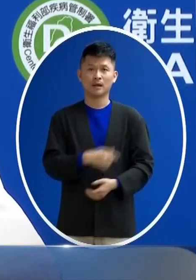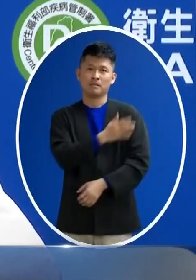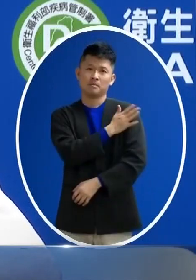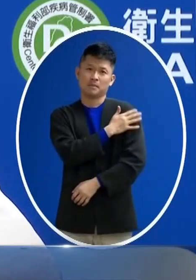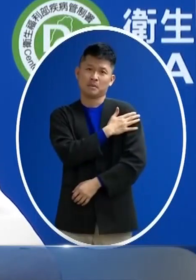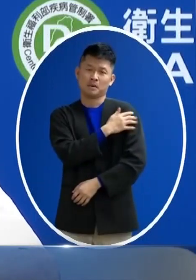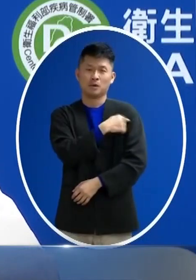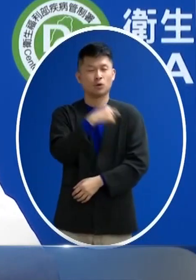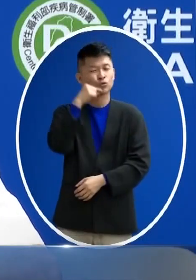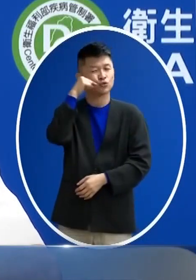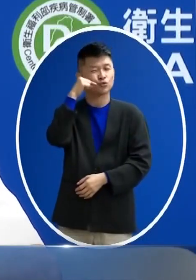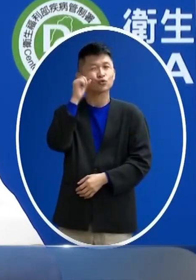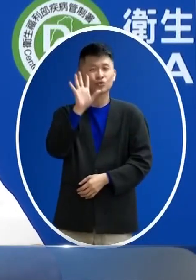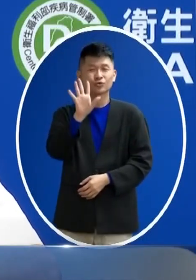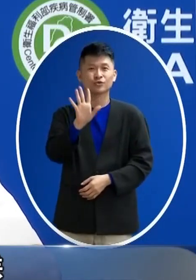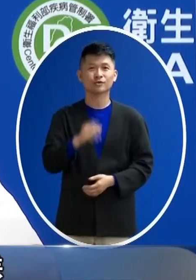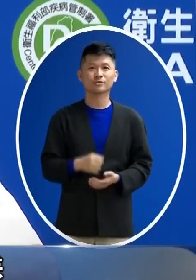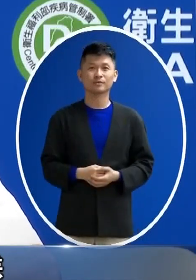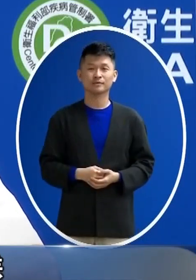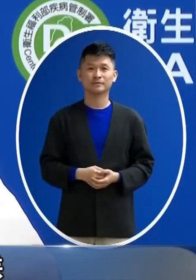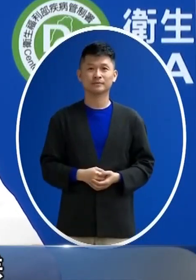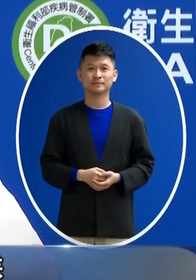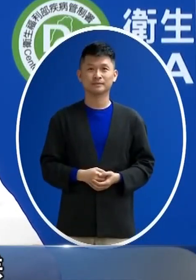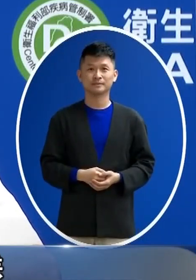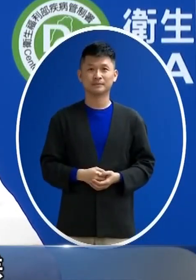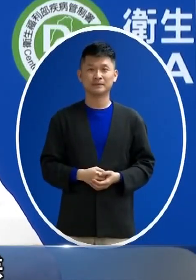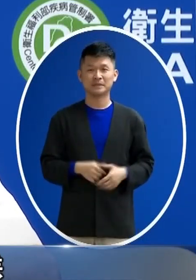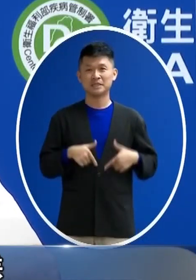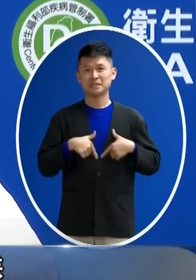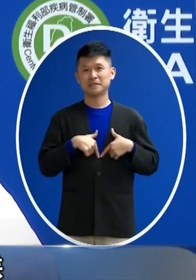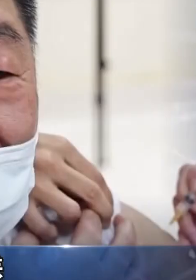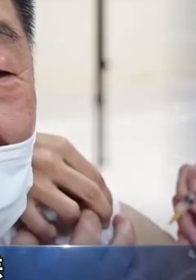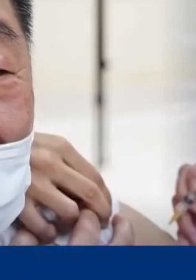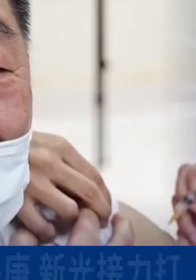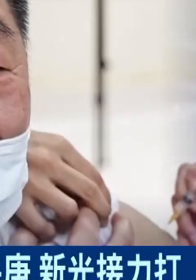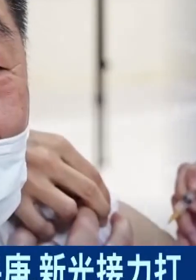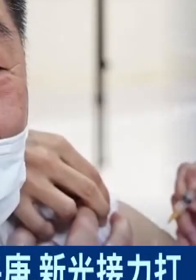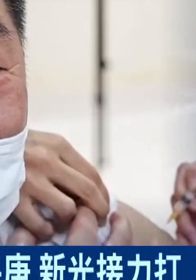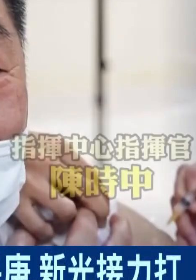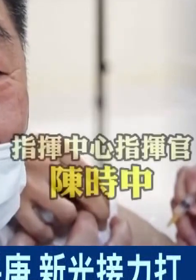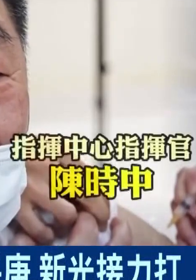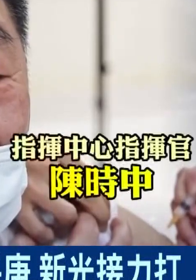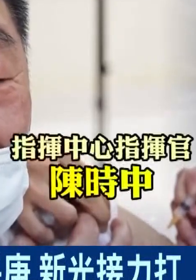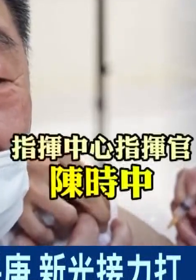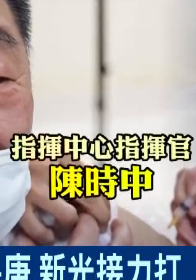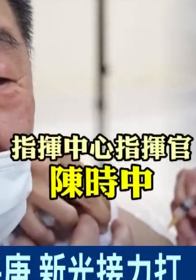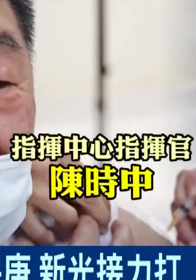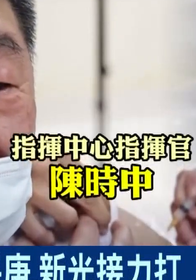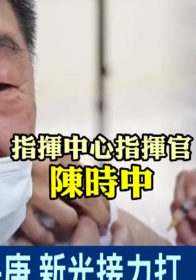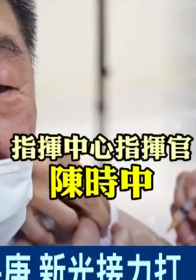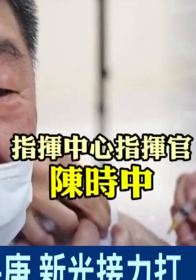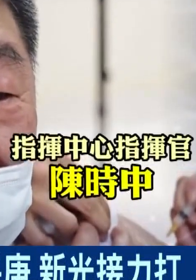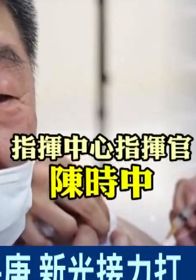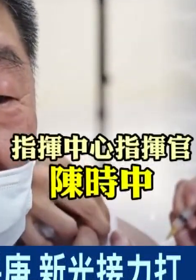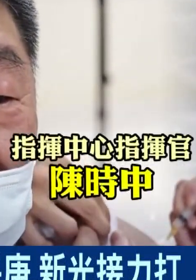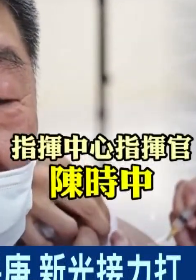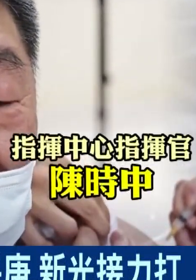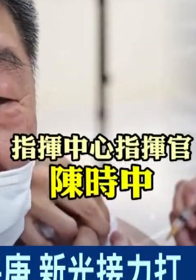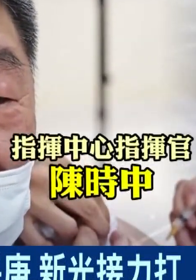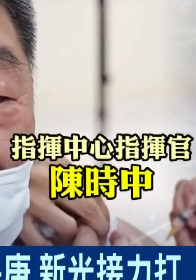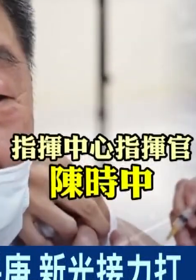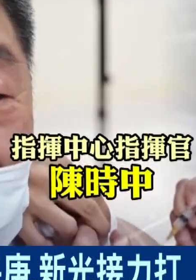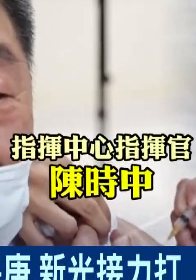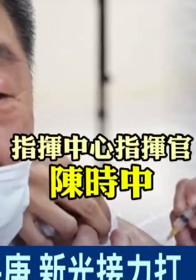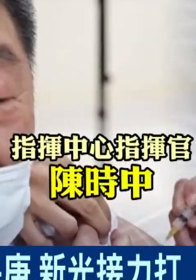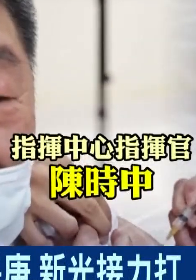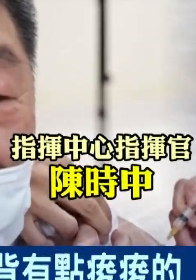酸酸的这样，什么心理作用还是怎么样。 周一早上7:40，行政院长苏贞昌和指挥中